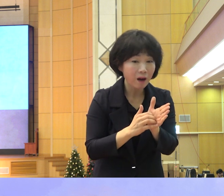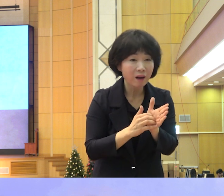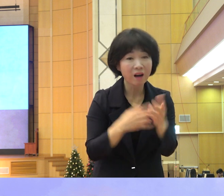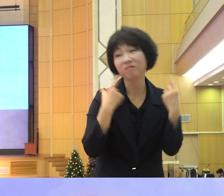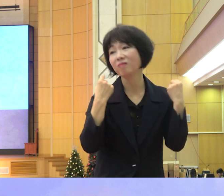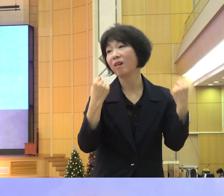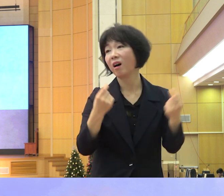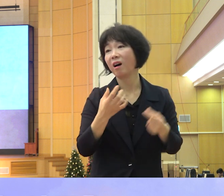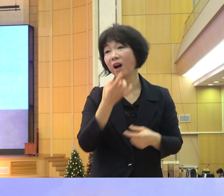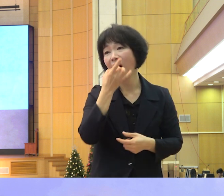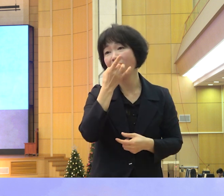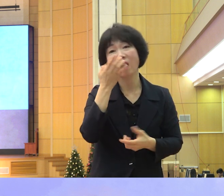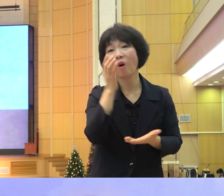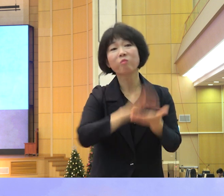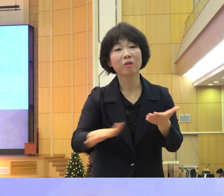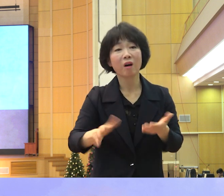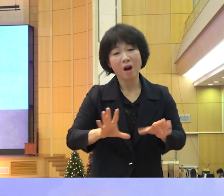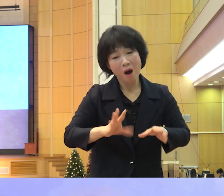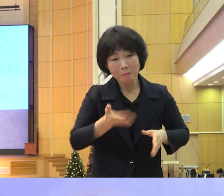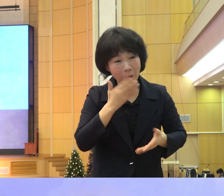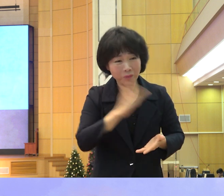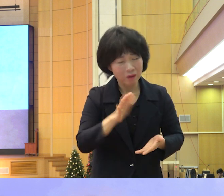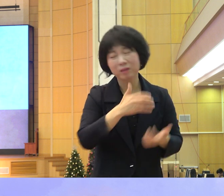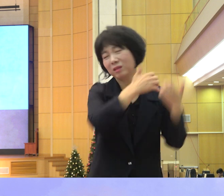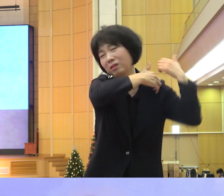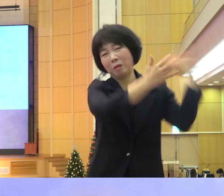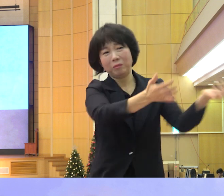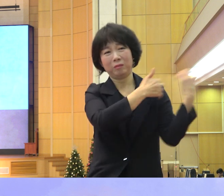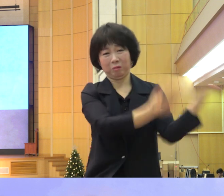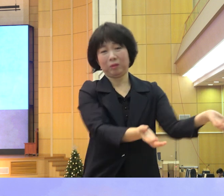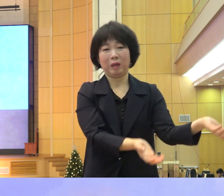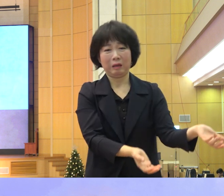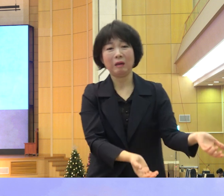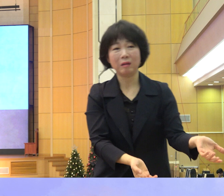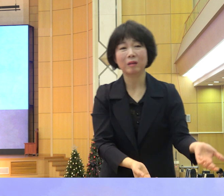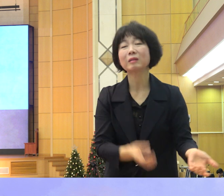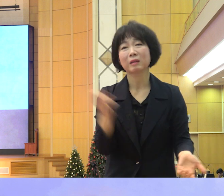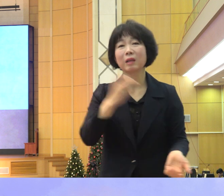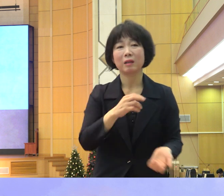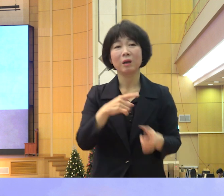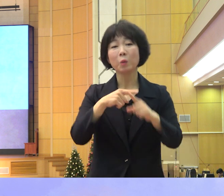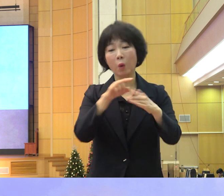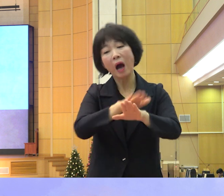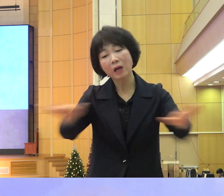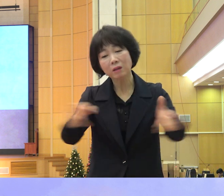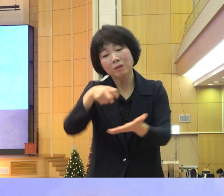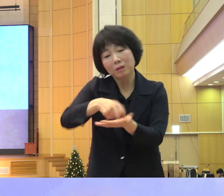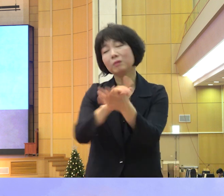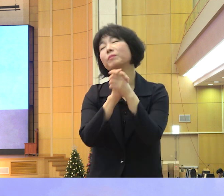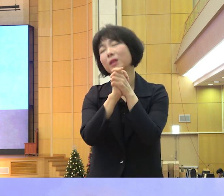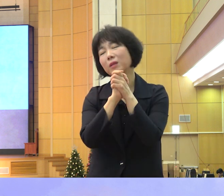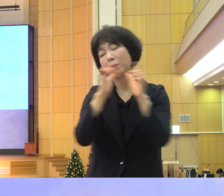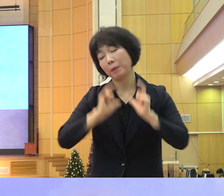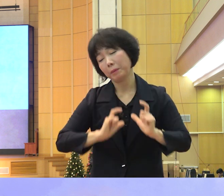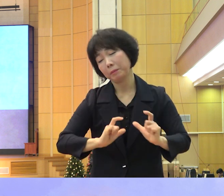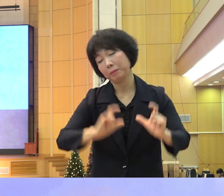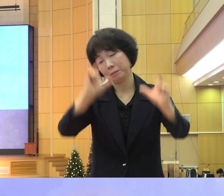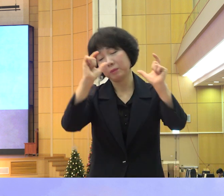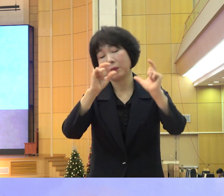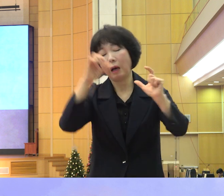없는데. 그러니까 방에 들어가지도 않고 그냥 강대상에 그냥 엎드려서 기도하다가 밤새고